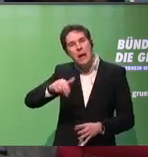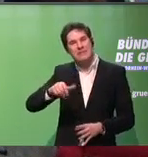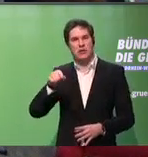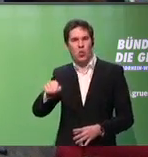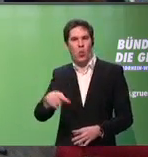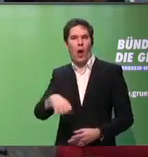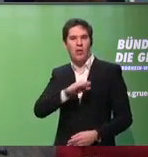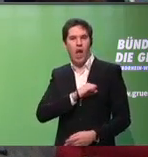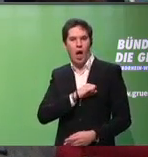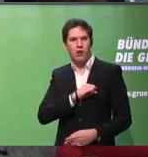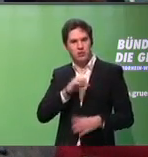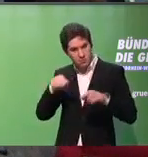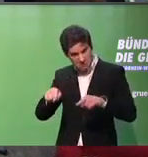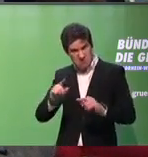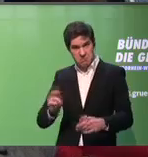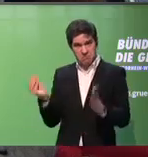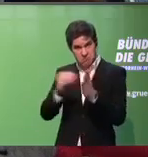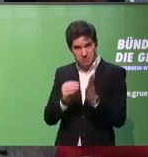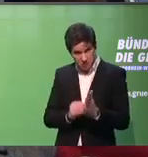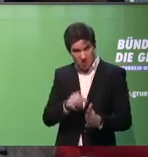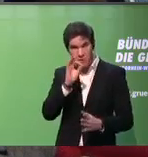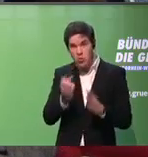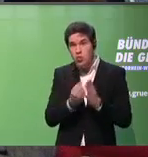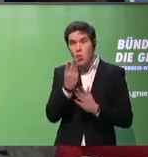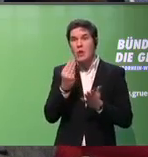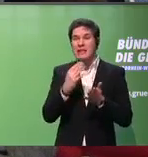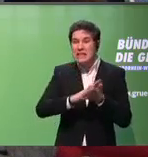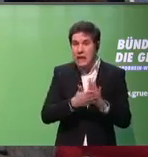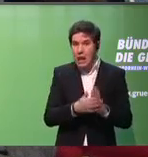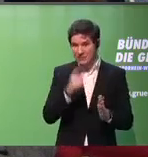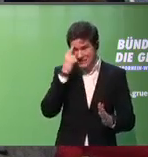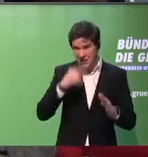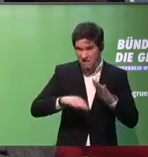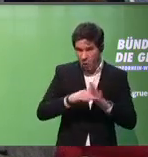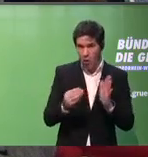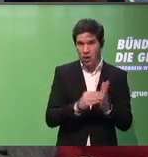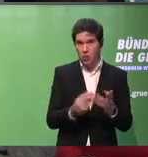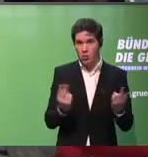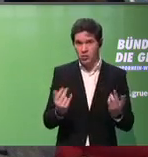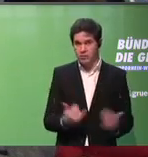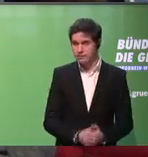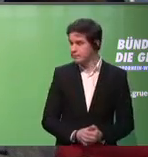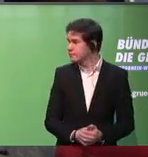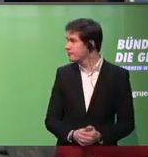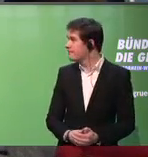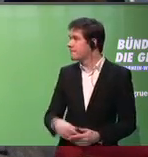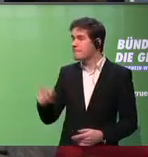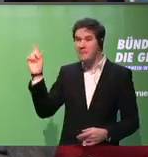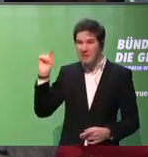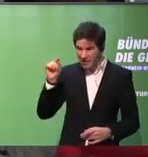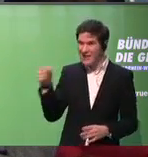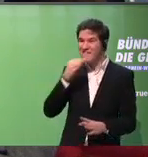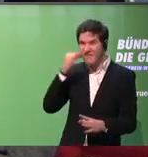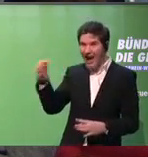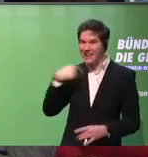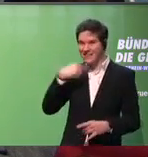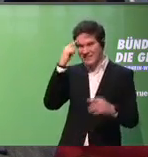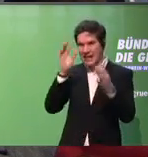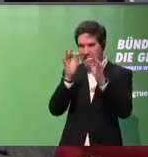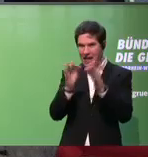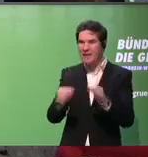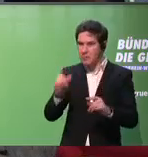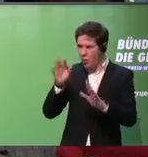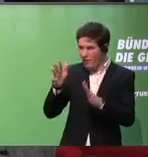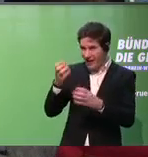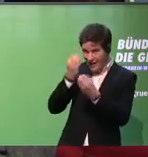Casino-Ertragsanteil einen sinnvollen Beitrag zum Green New Deal leisten? Ist das so in ungefähr klar, was mit der Frage gemeint ist? Ich werde eine